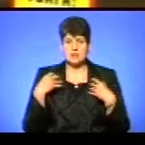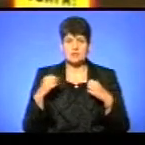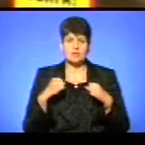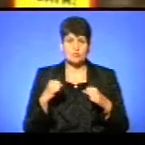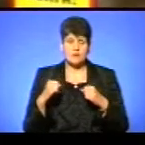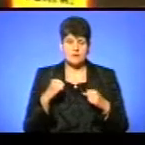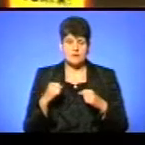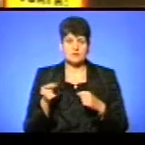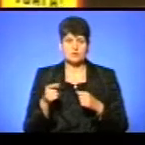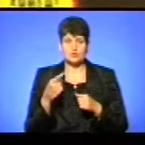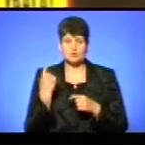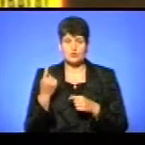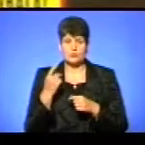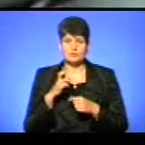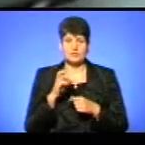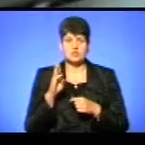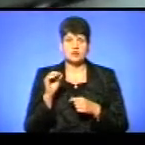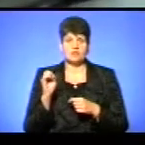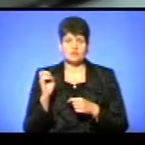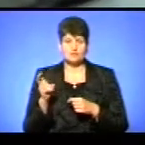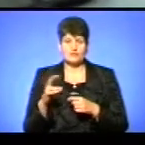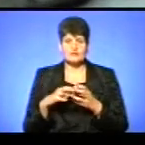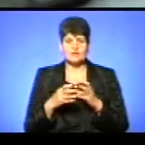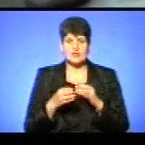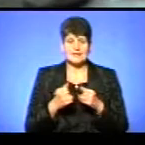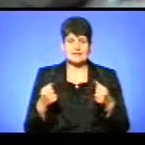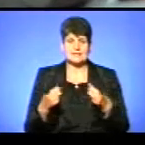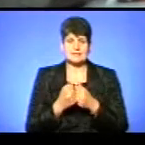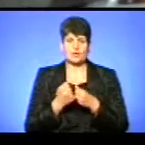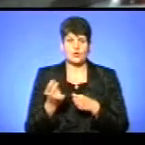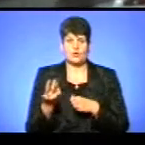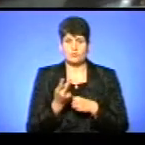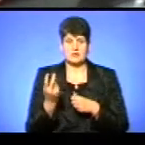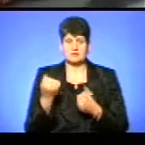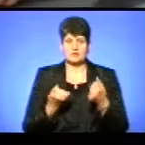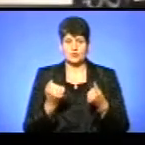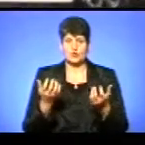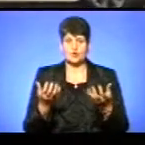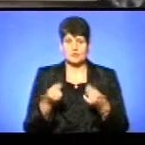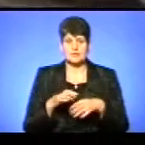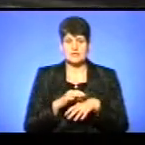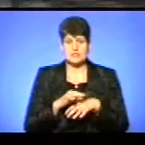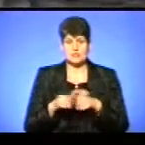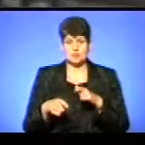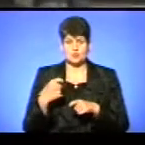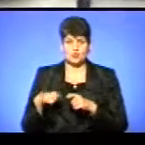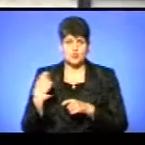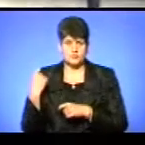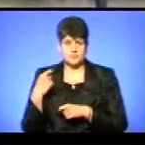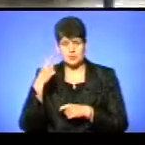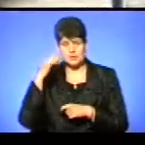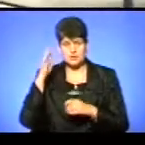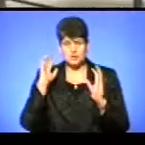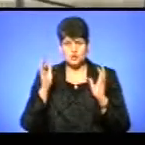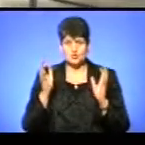патрульної поліції в Тернопільській області Богдан Шевчук, у результаті зіткнення обидва водії отримали тілесні ушкодження. У поліцейського